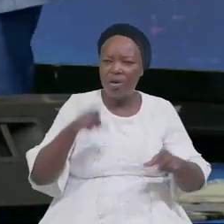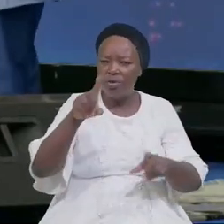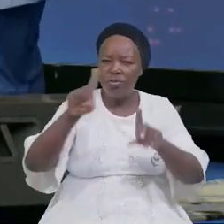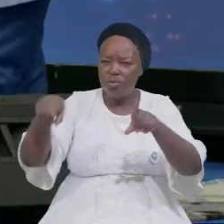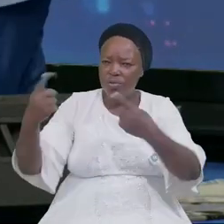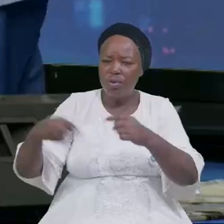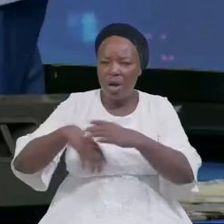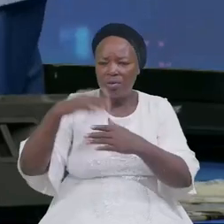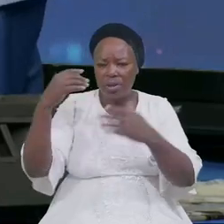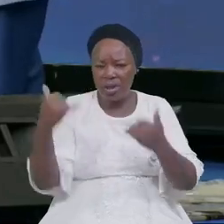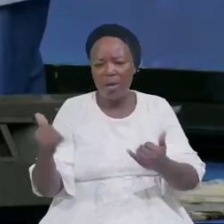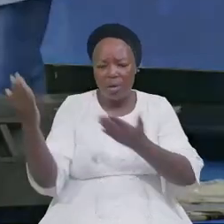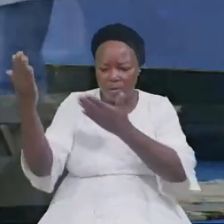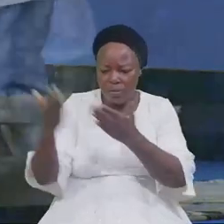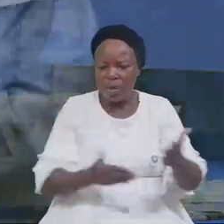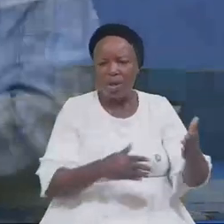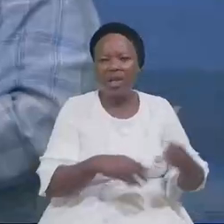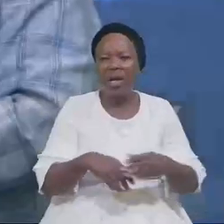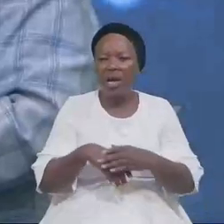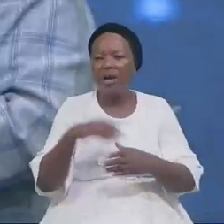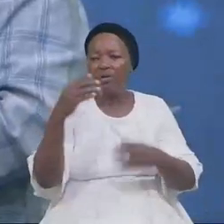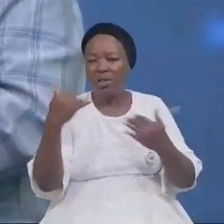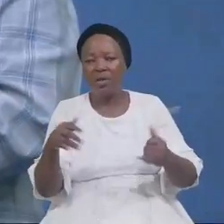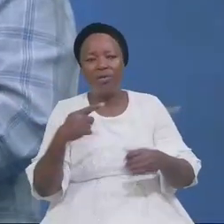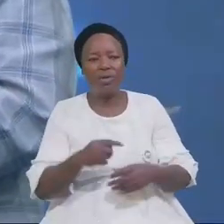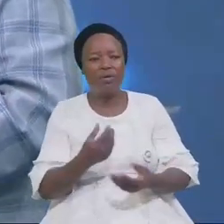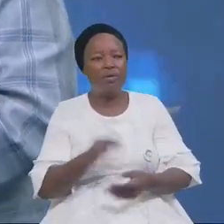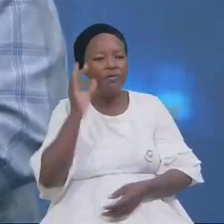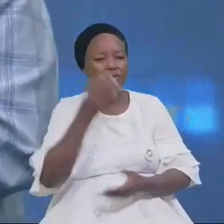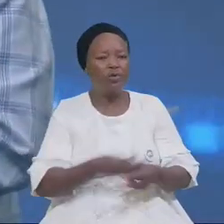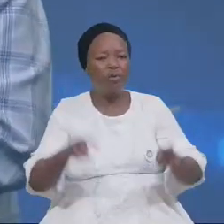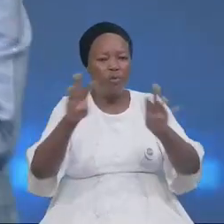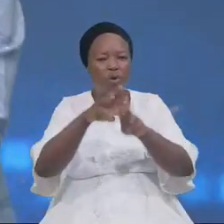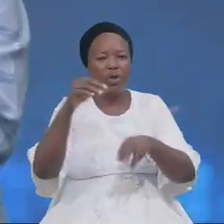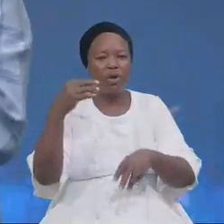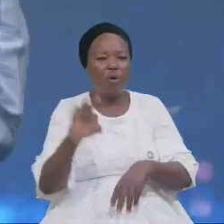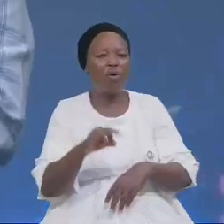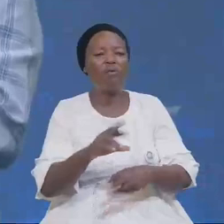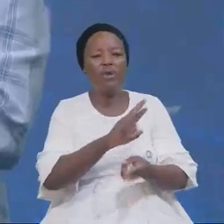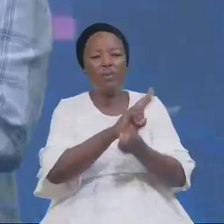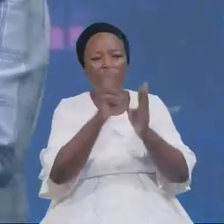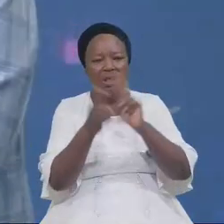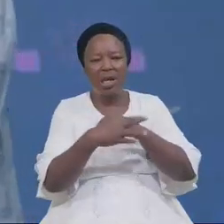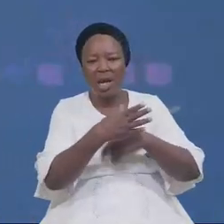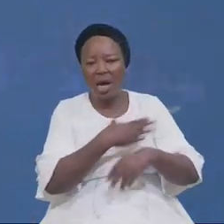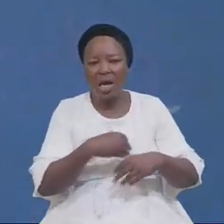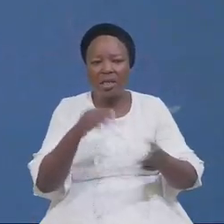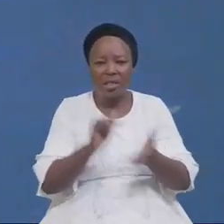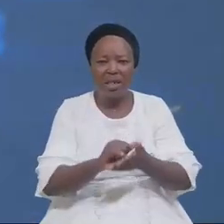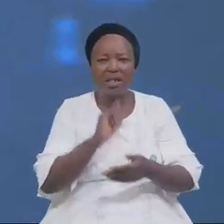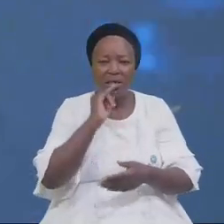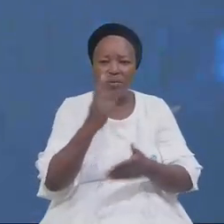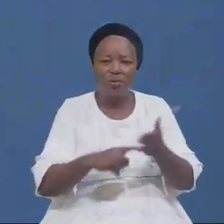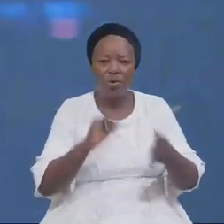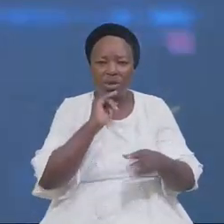tu sors maintenant pour produire des fruits dignes de la repentance. Et c'est ce qui